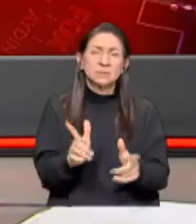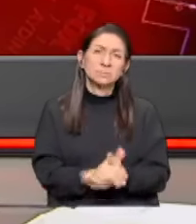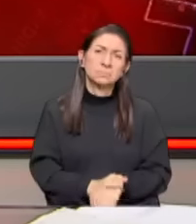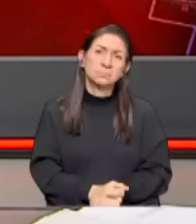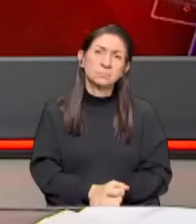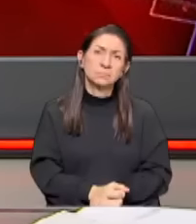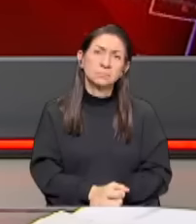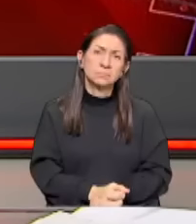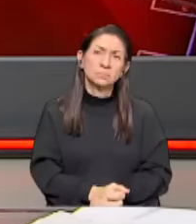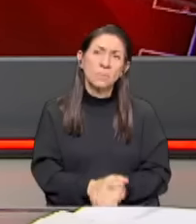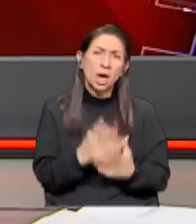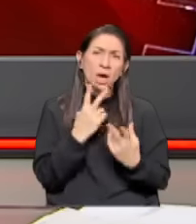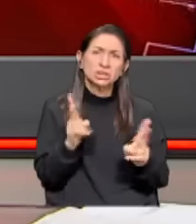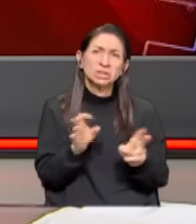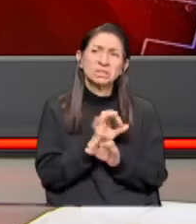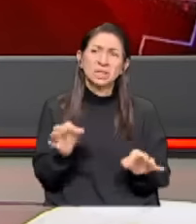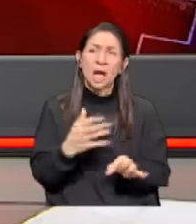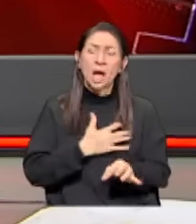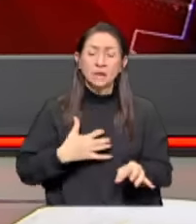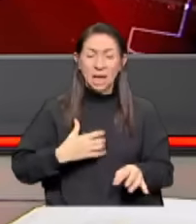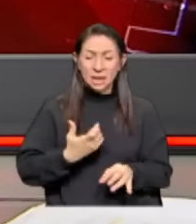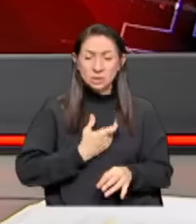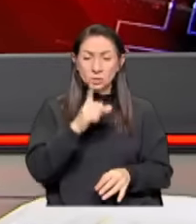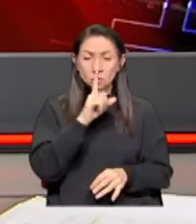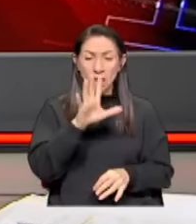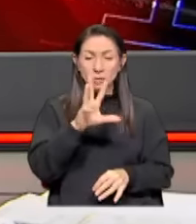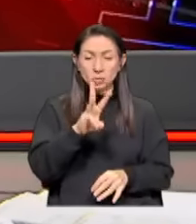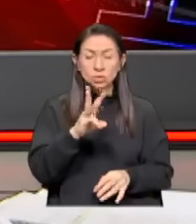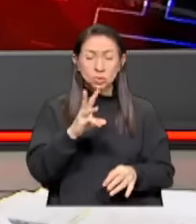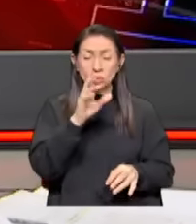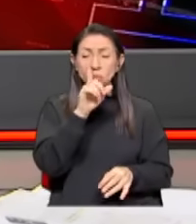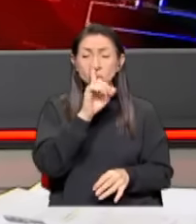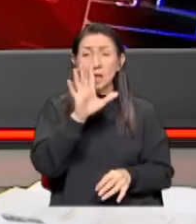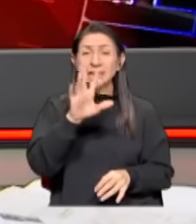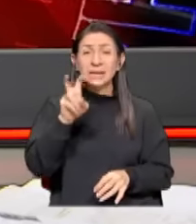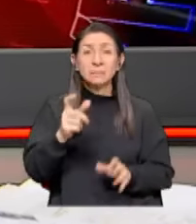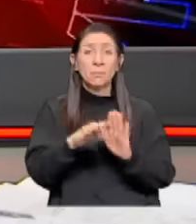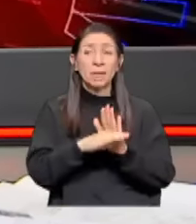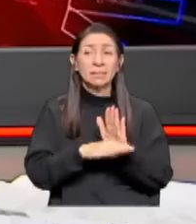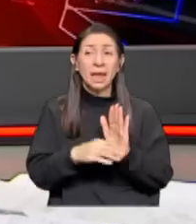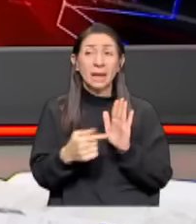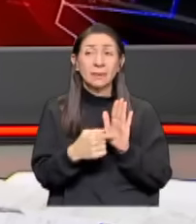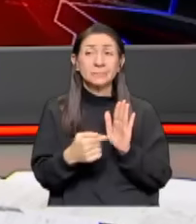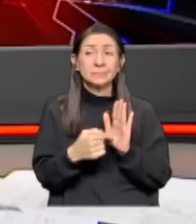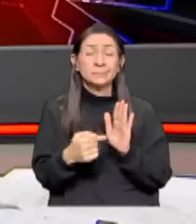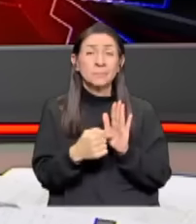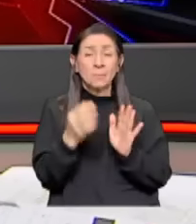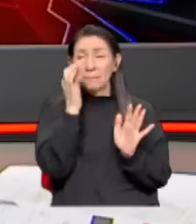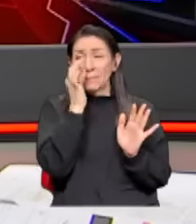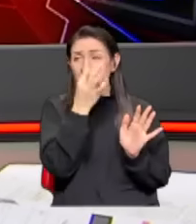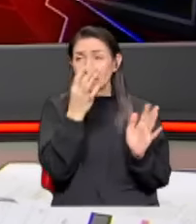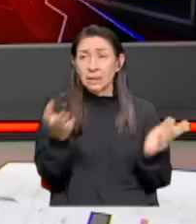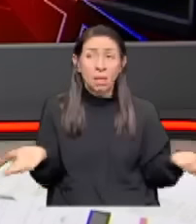lazım. Durum açık. Anayasa 153. madde, Anayasa 158. madde. Bu kadar basit.